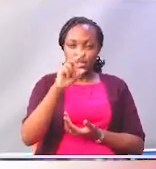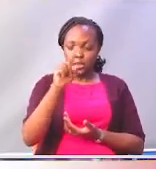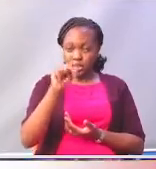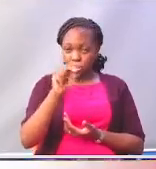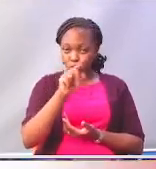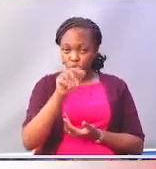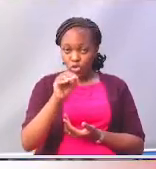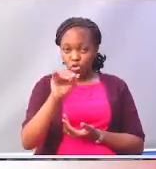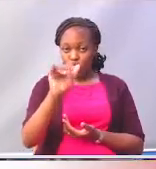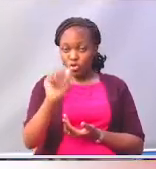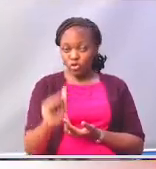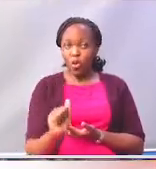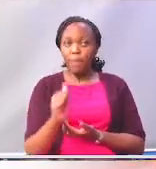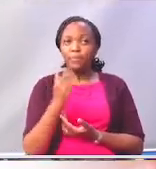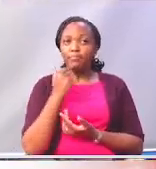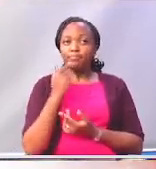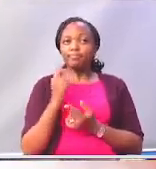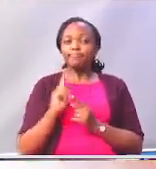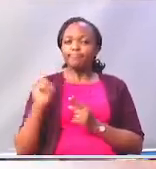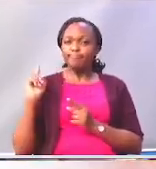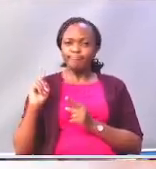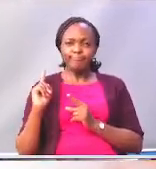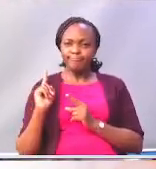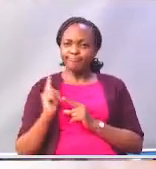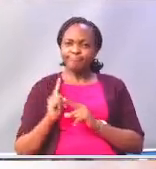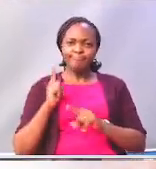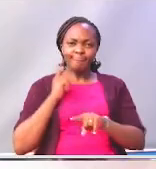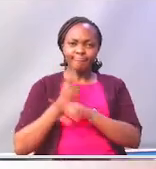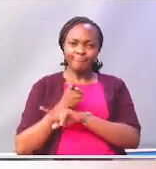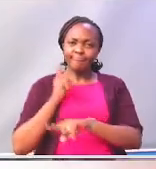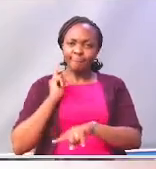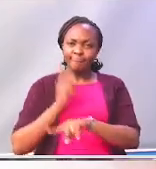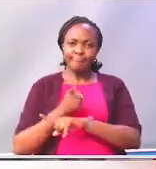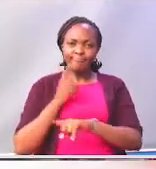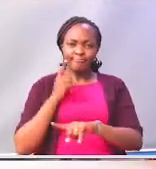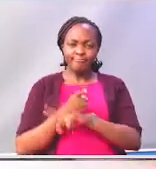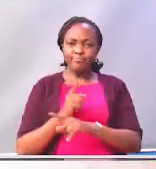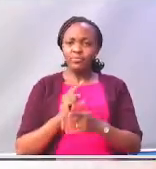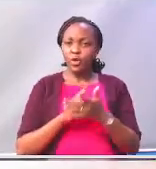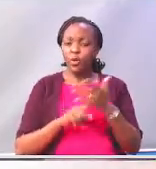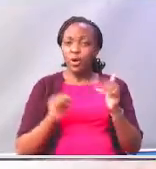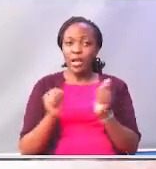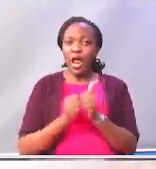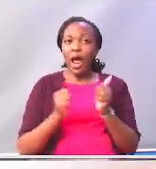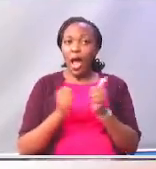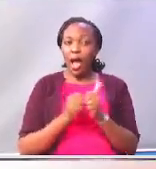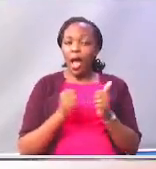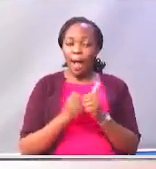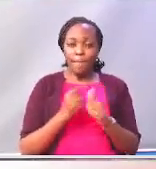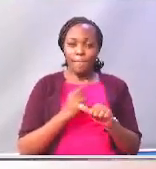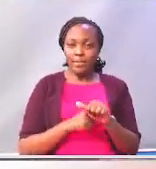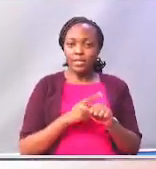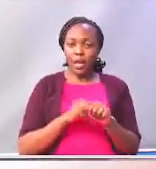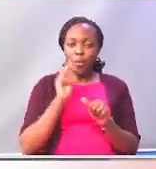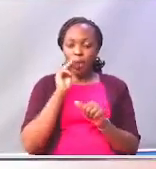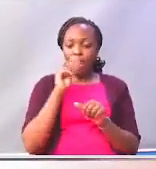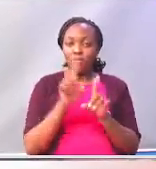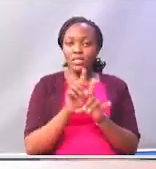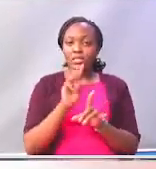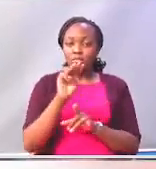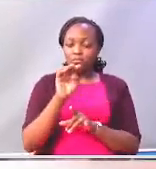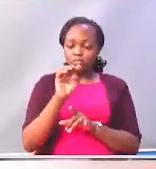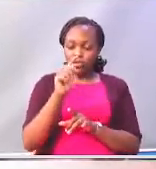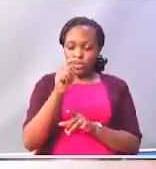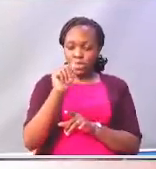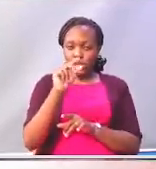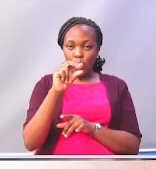into a political podium in castigating Mudavadi and Wetangula's move of teaming up with Deputy President William Ruto ahead of